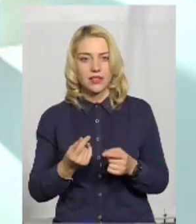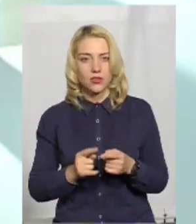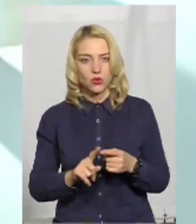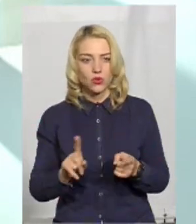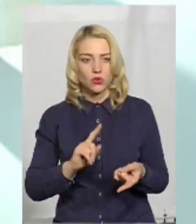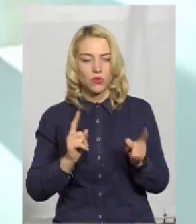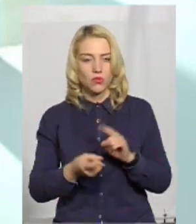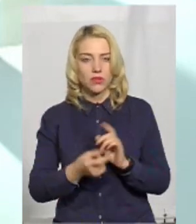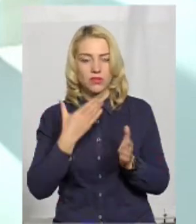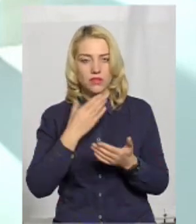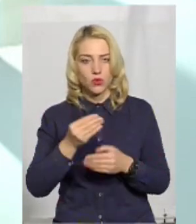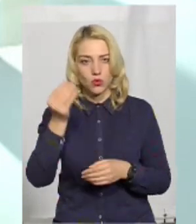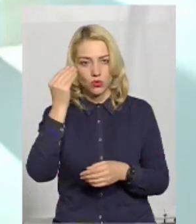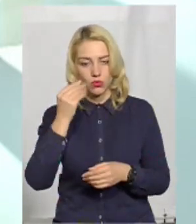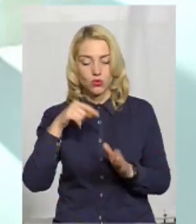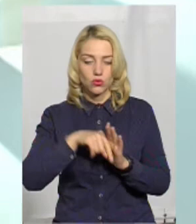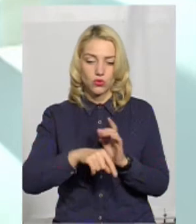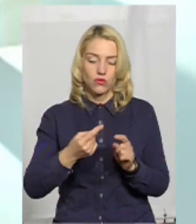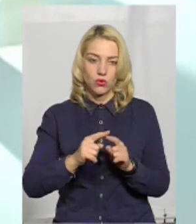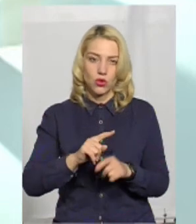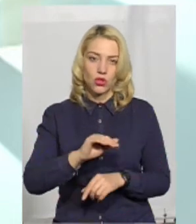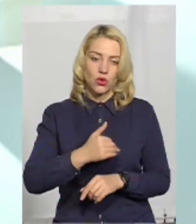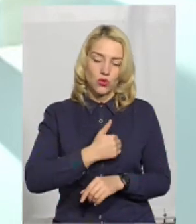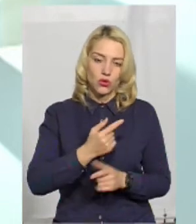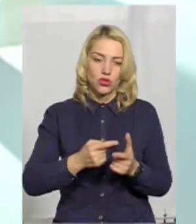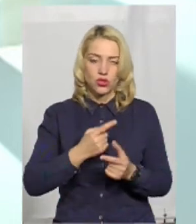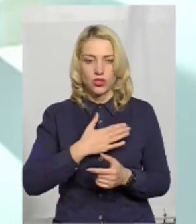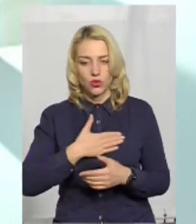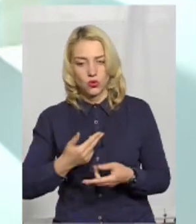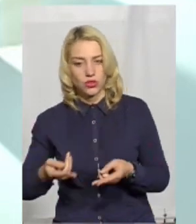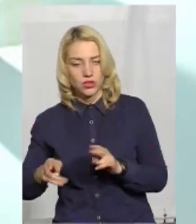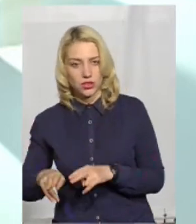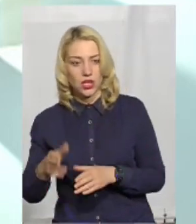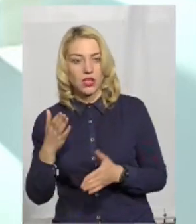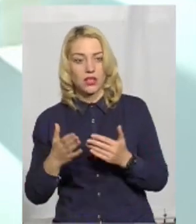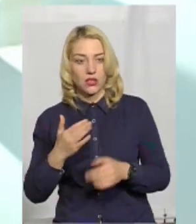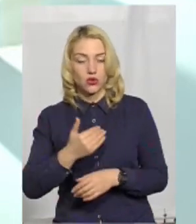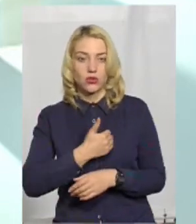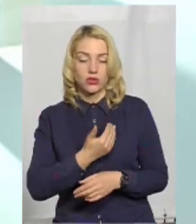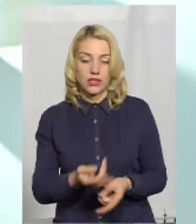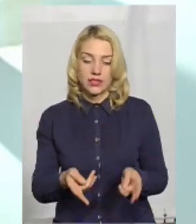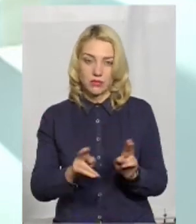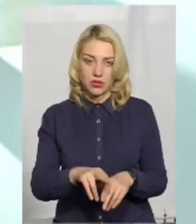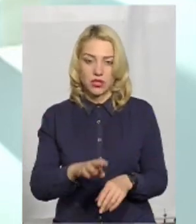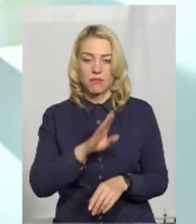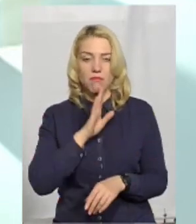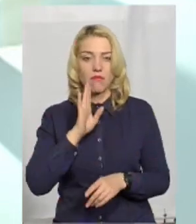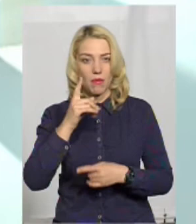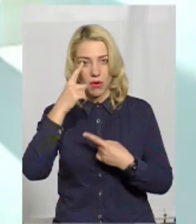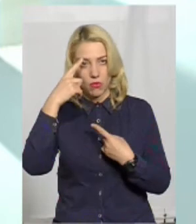поміняти свою думку стосовно того, чи вона хоче, чи вона не хоче залишити. Якщо вона має намір залишити, вона повідомляє про